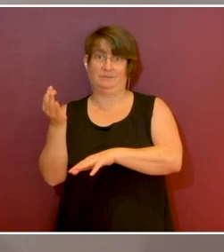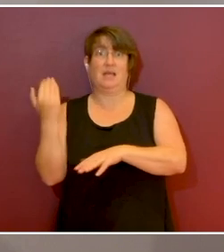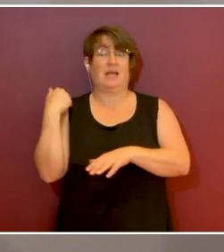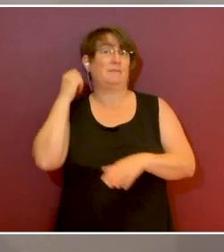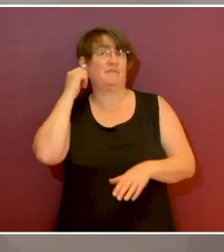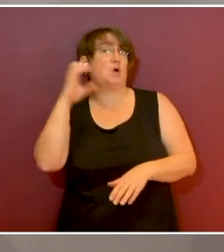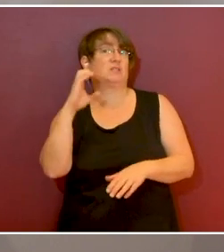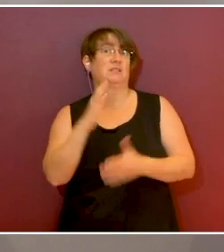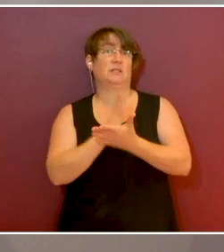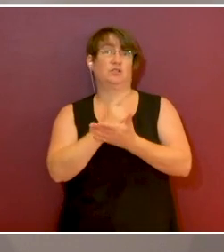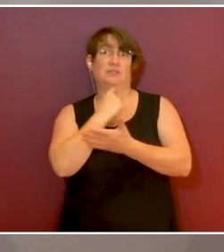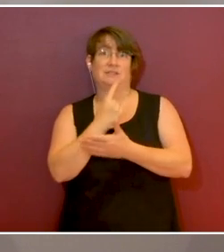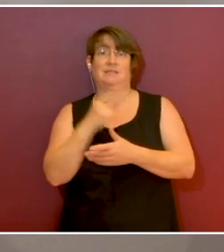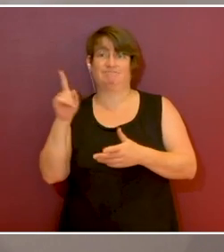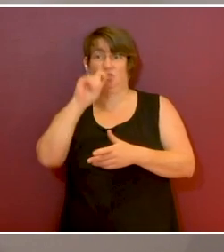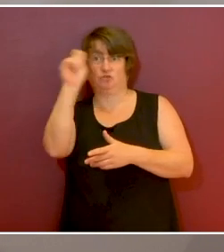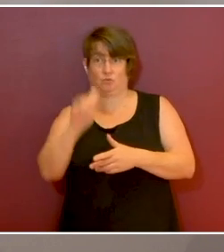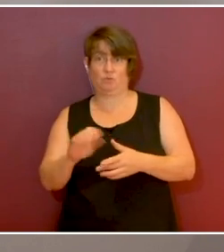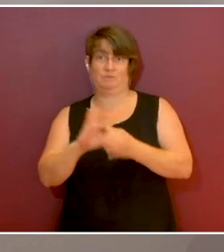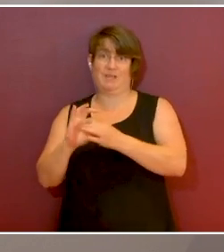auf Kitas bezogen.